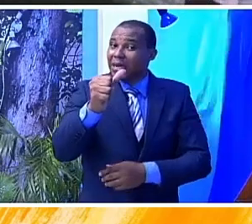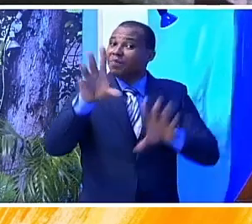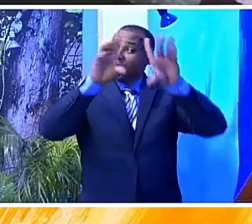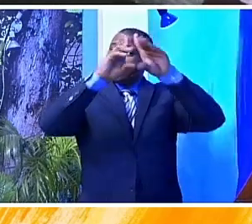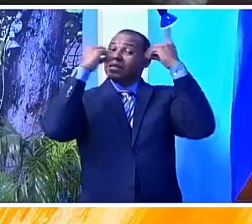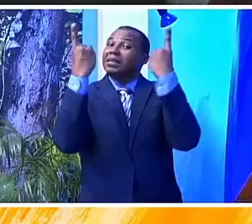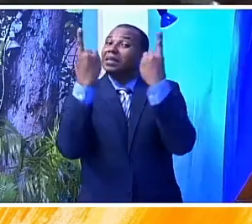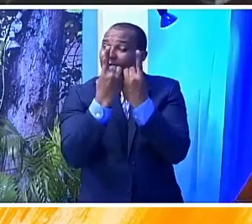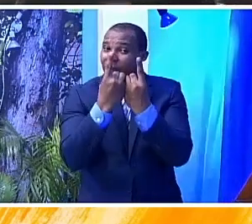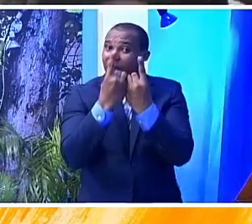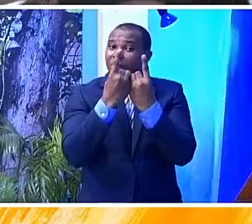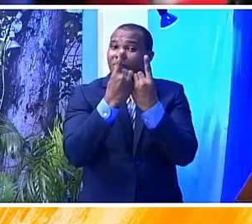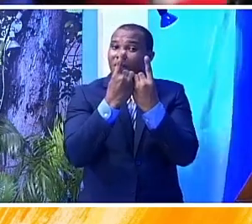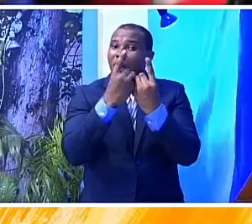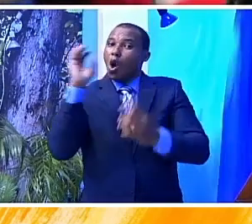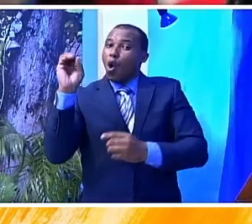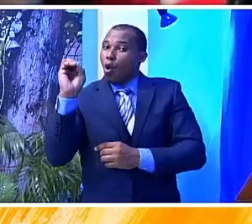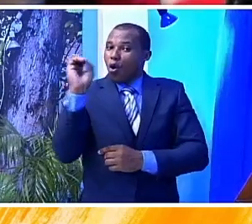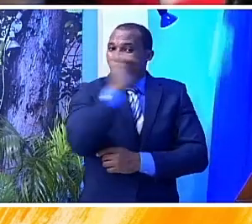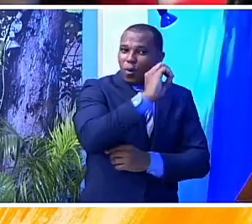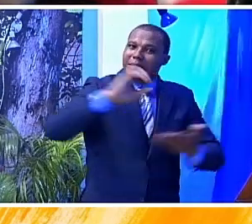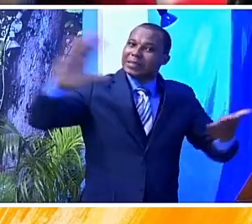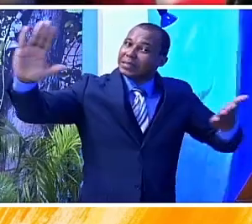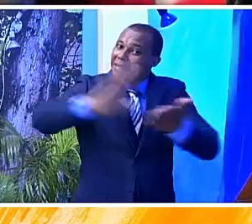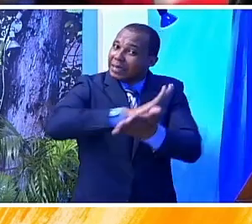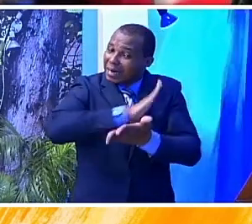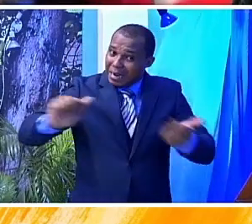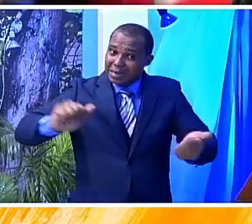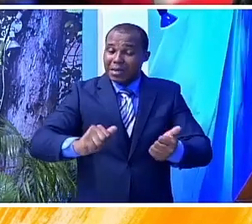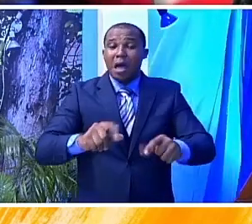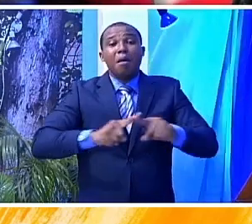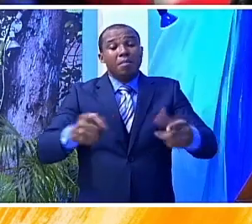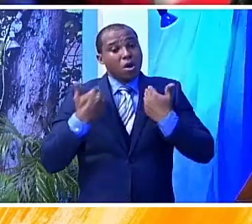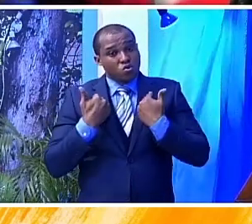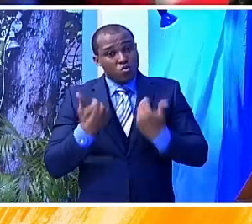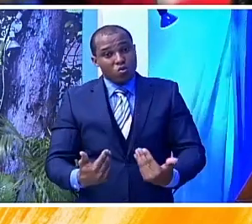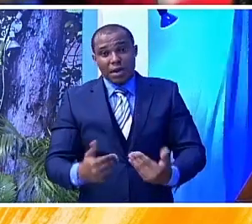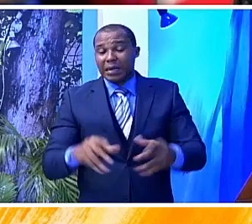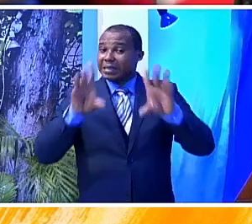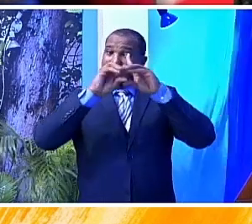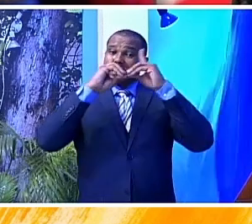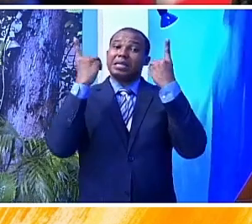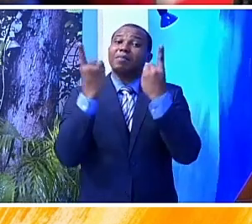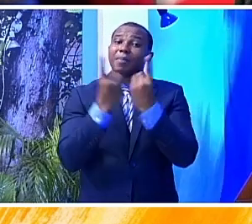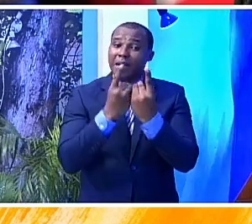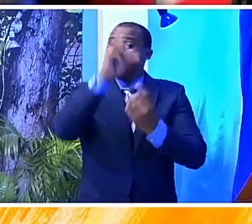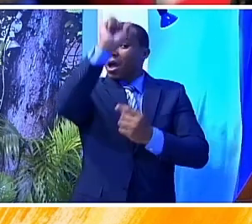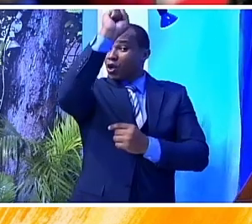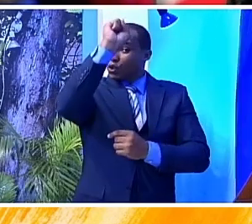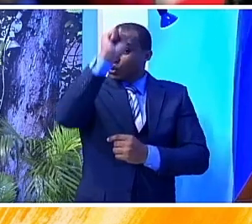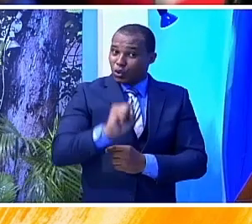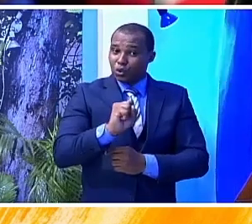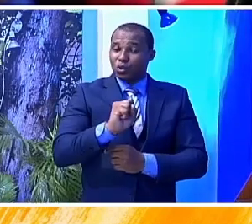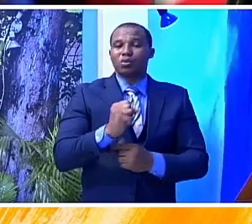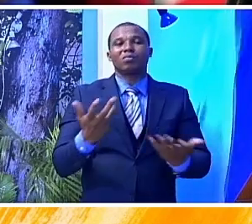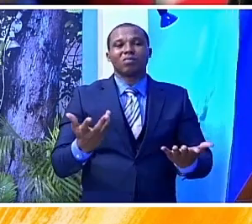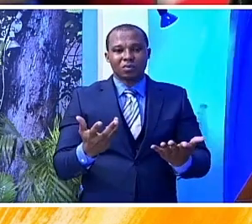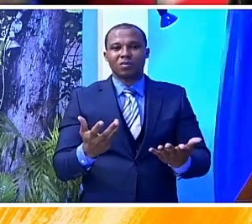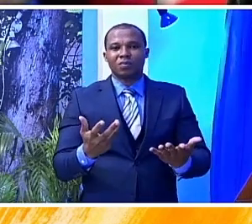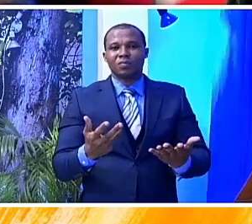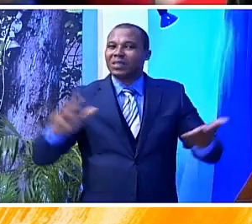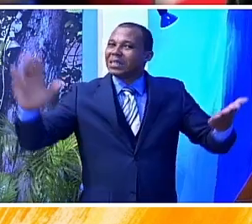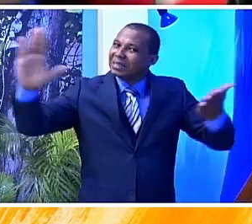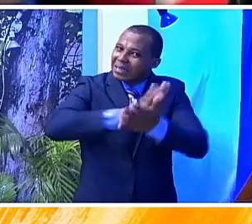Nip, qu'on y a c'est Sud, qu'on y a c'est Grandance qui écrasé net. Eh bien, une façon nous qu'à montrer ça, c'est avec